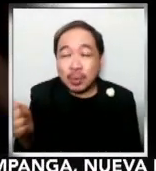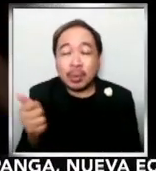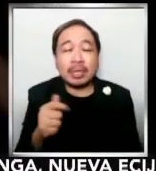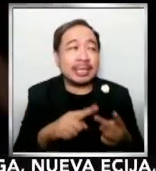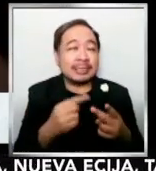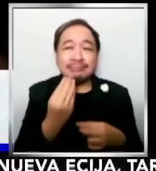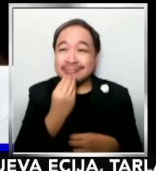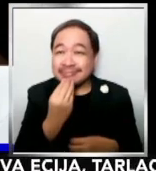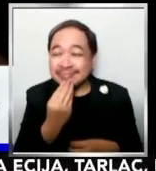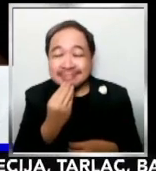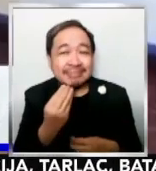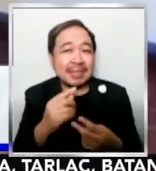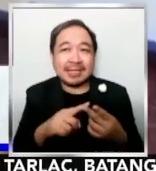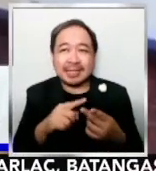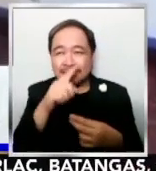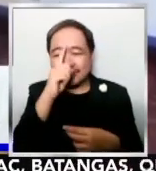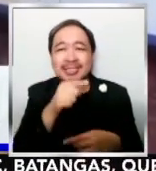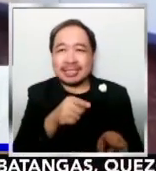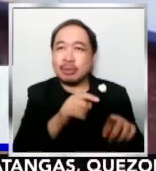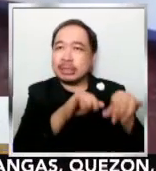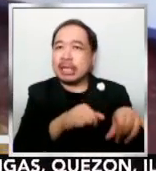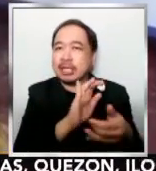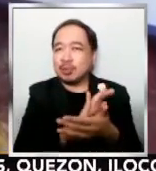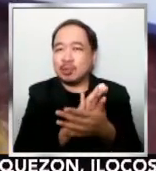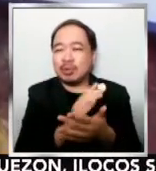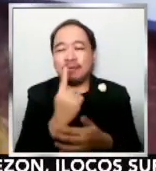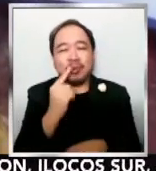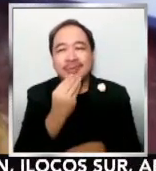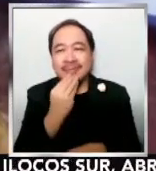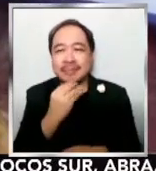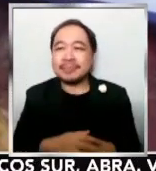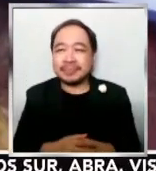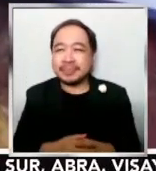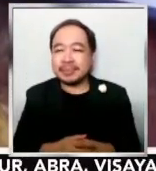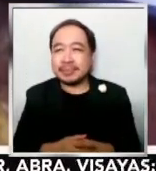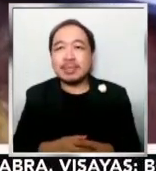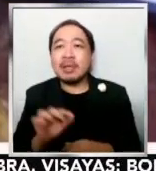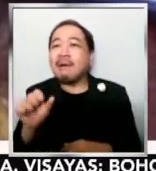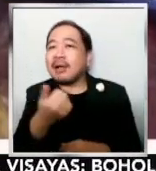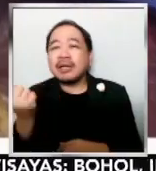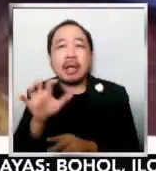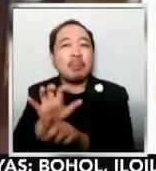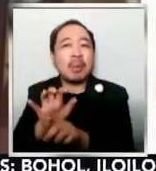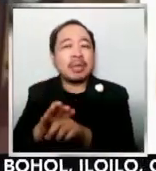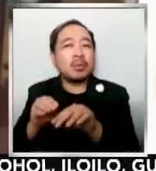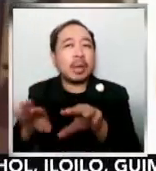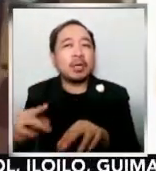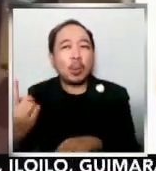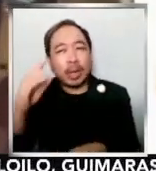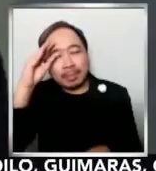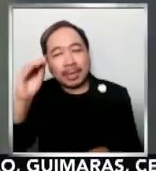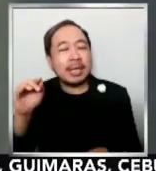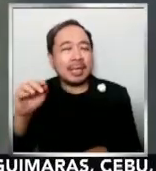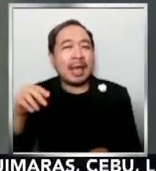na rin po sila mananangalian sa school. Ang isa pang nag-viral din noon na si Jonel Agner sa isang piso net shop. Masaya rin na magbabalik